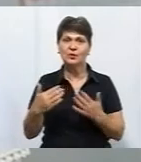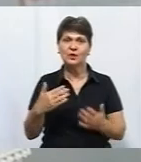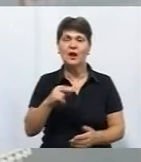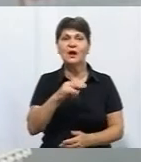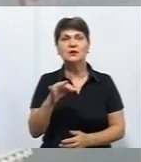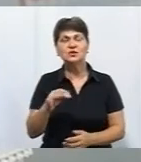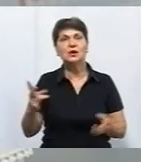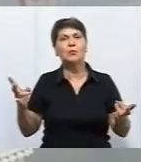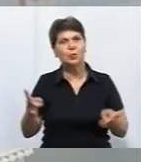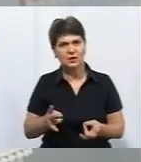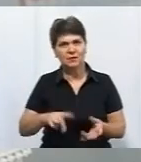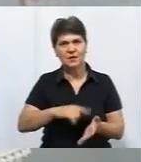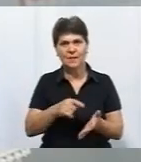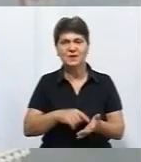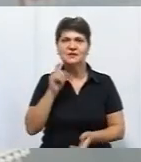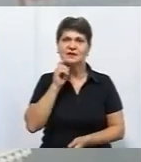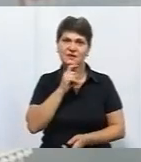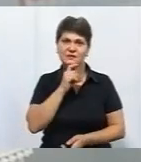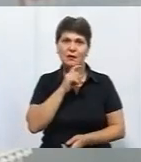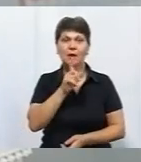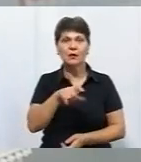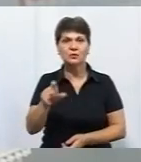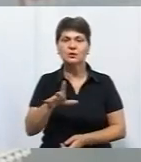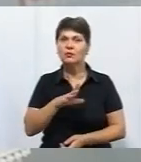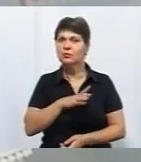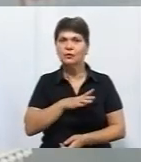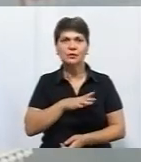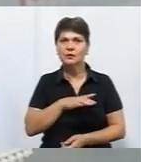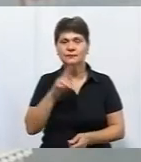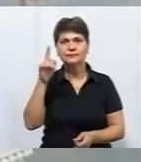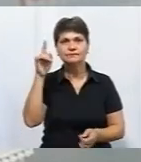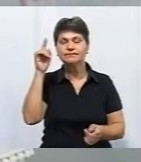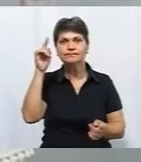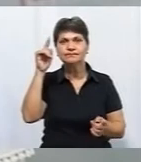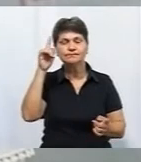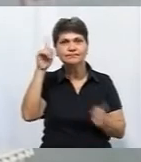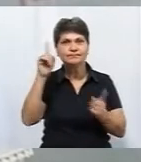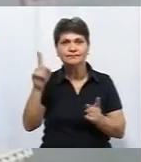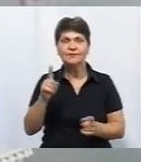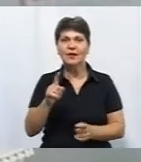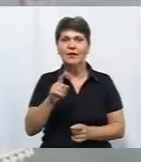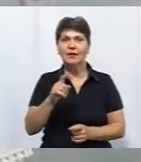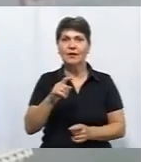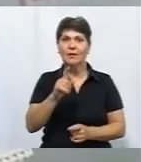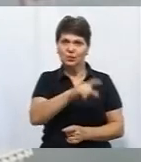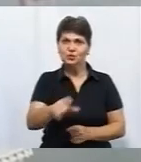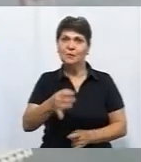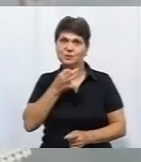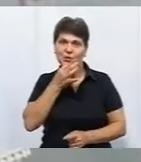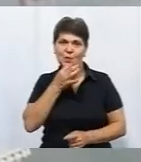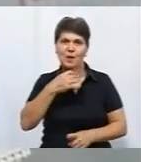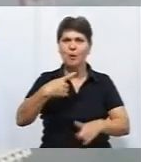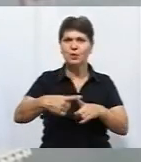взагалі місту Вінниці такі поїлки. Люди були в захваті, людям сподобалось, багато позитивних відгуків. І далі ми будемо